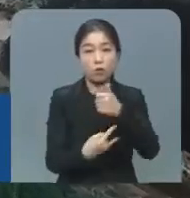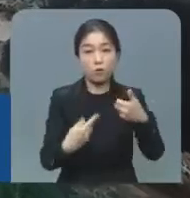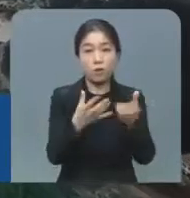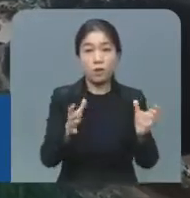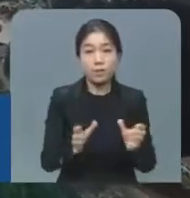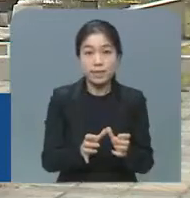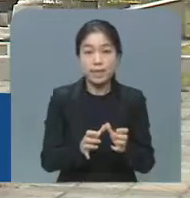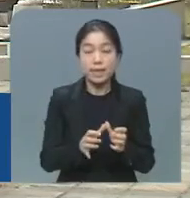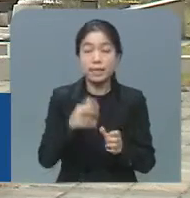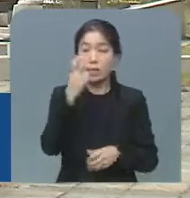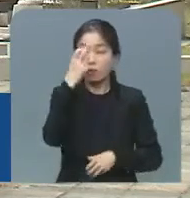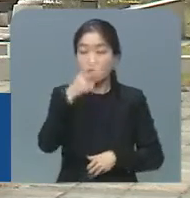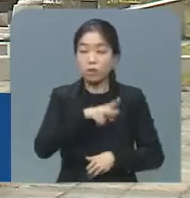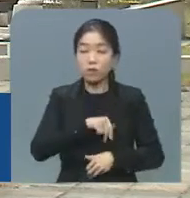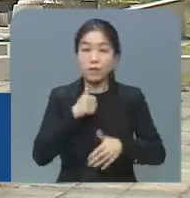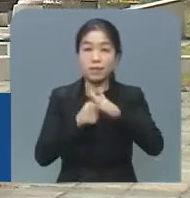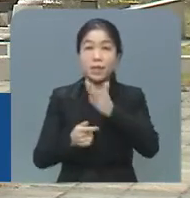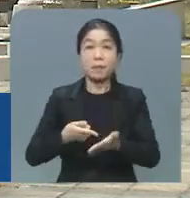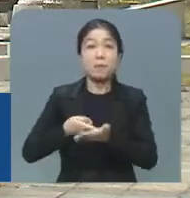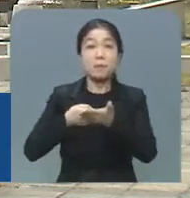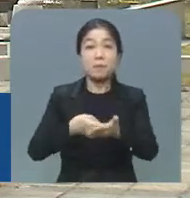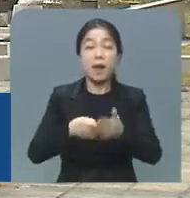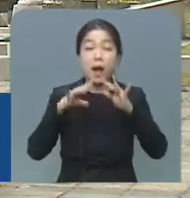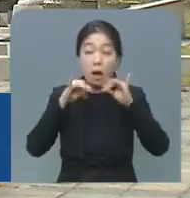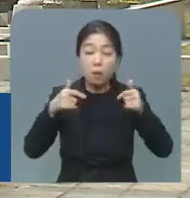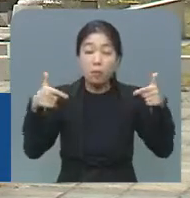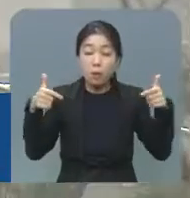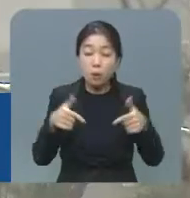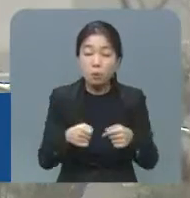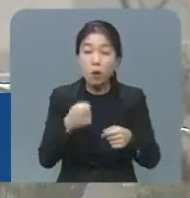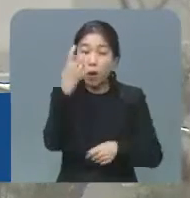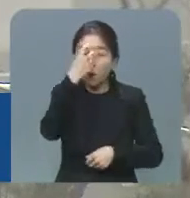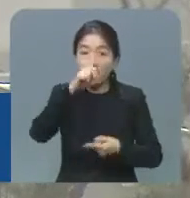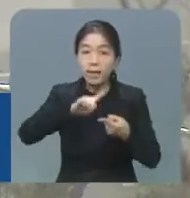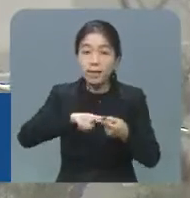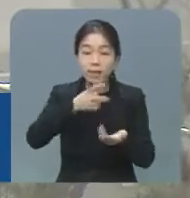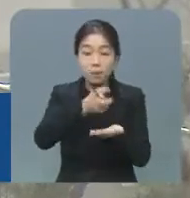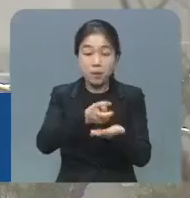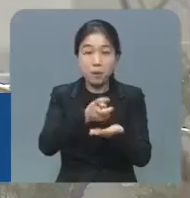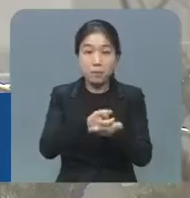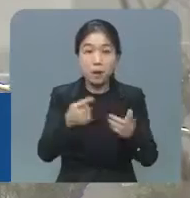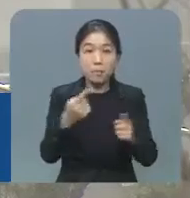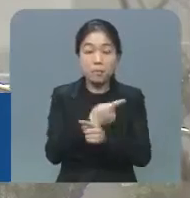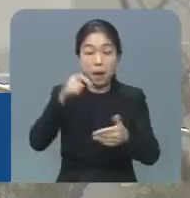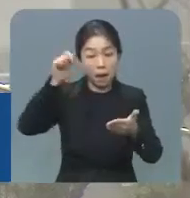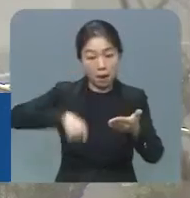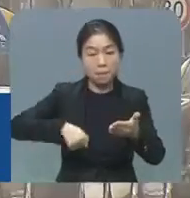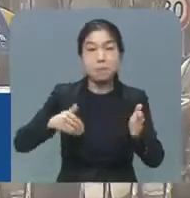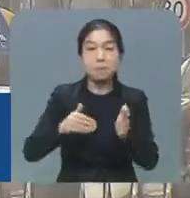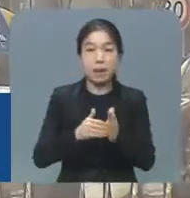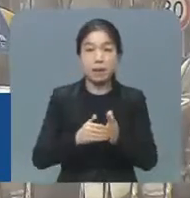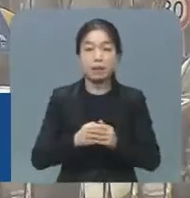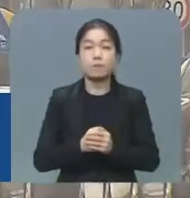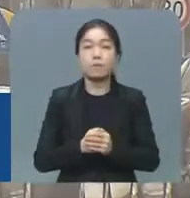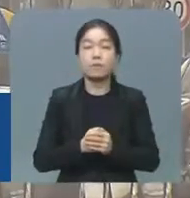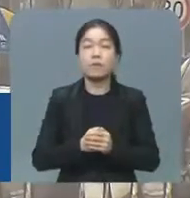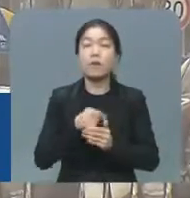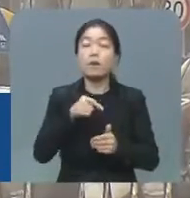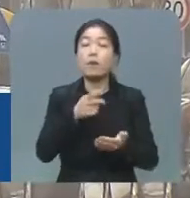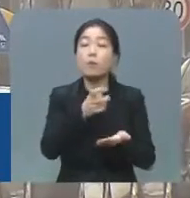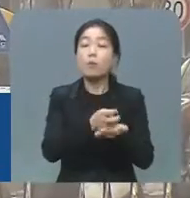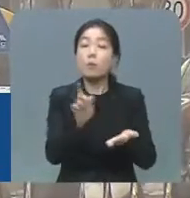최성국 의원 대표발의 한 미세먼지 저감 및 관리에 관한 조례 개정안을 심의 통과 시켰습니다 이 조례